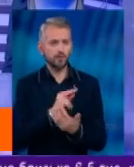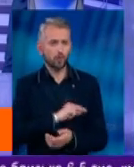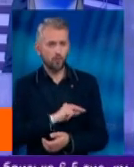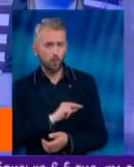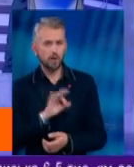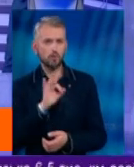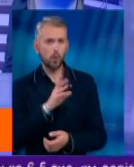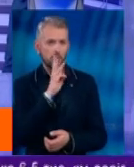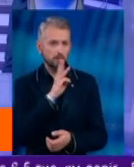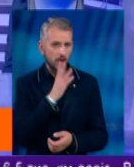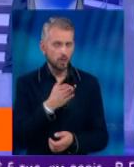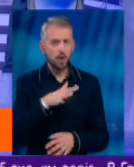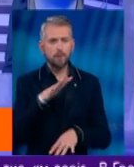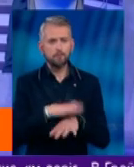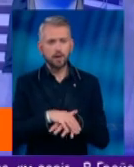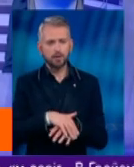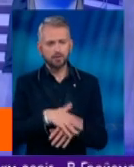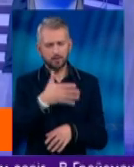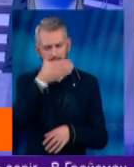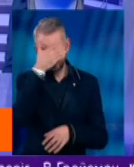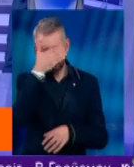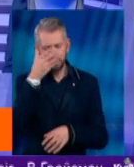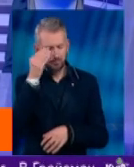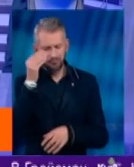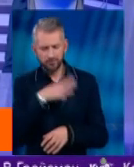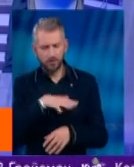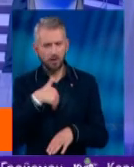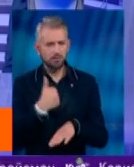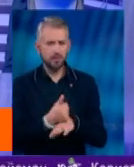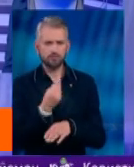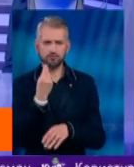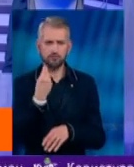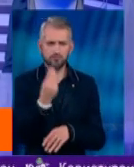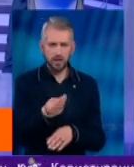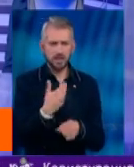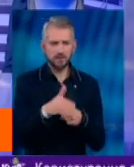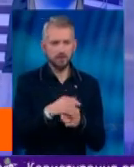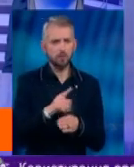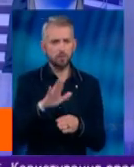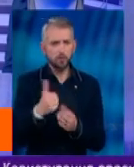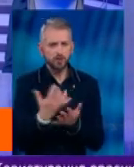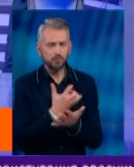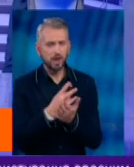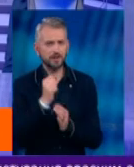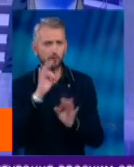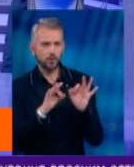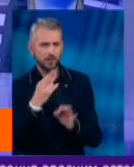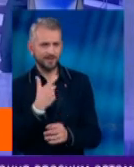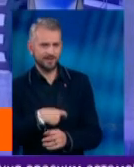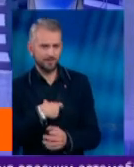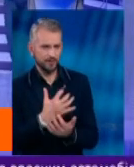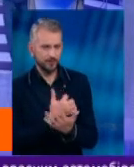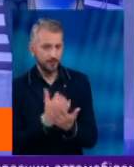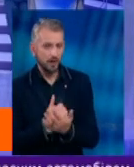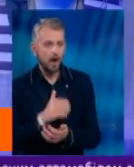і про зарплату. Банки закривали на все це очі тільки, щоб дати кредит, щоб заробляти на проценті, заробляти для себе. Потім